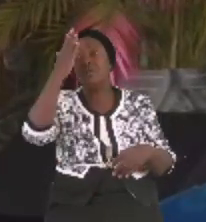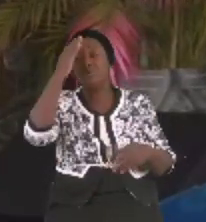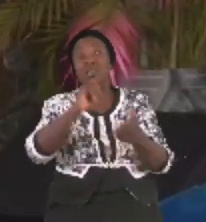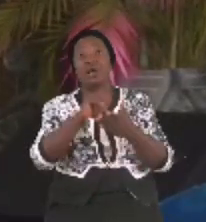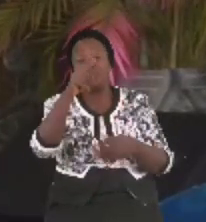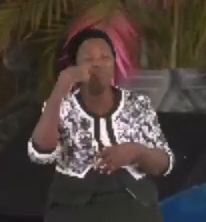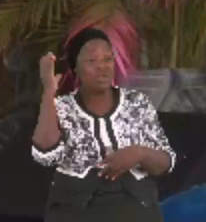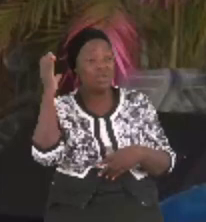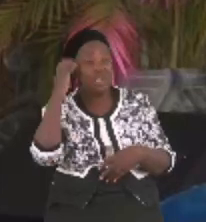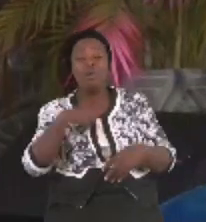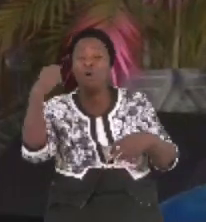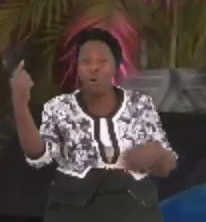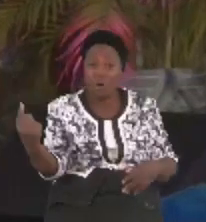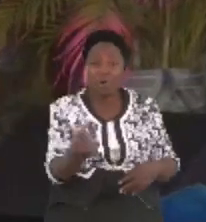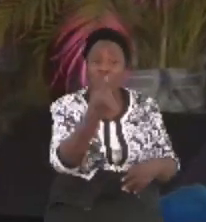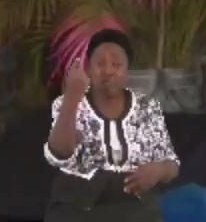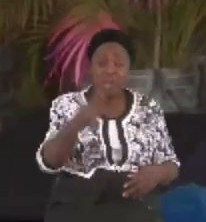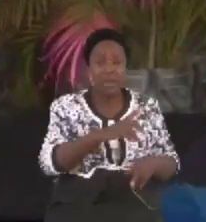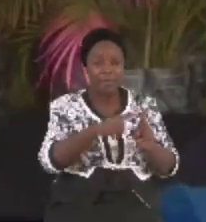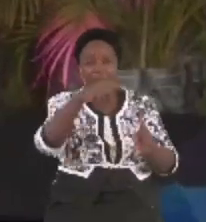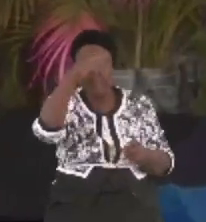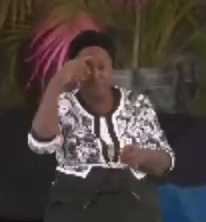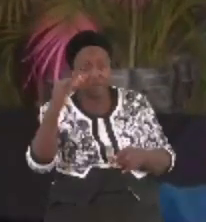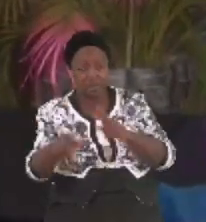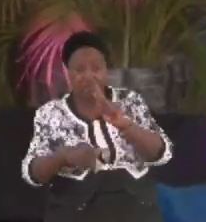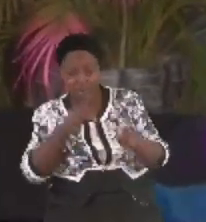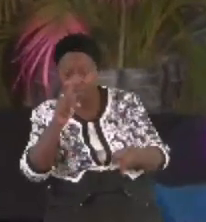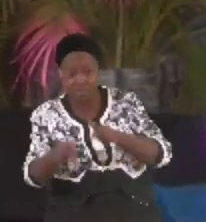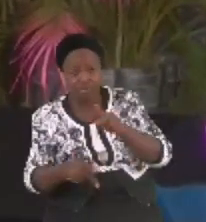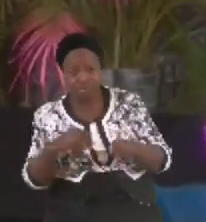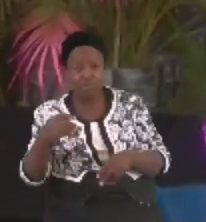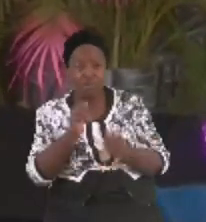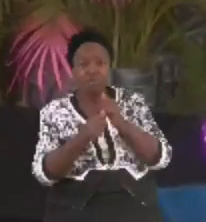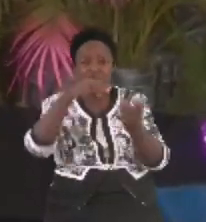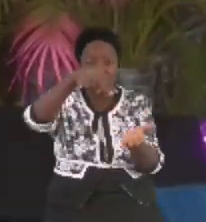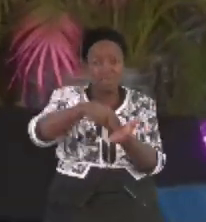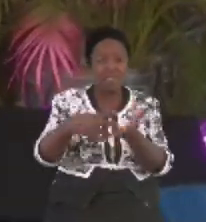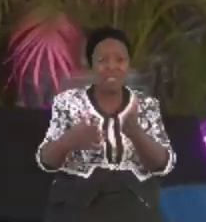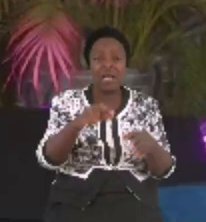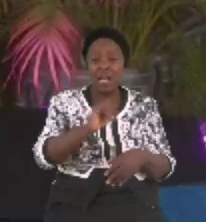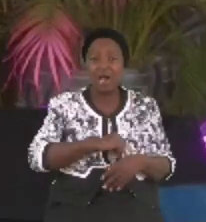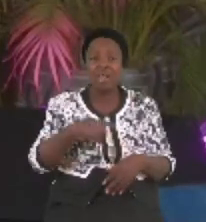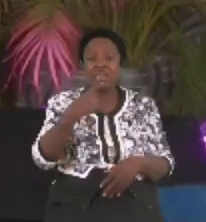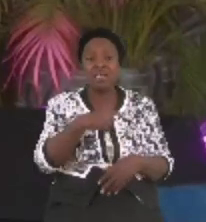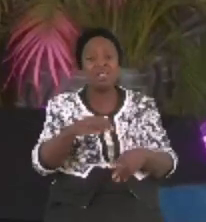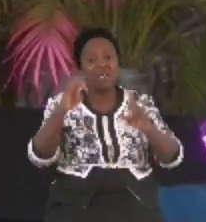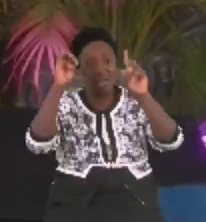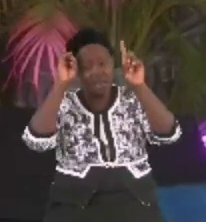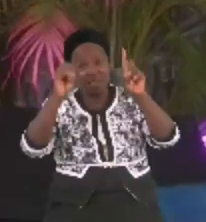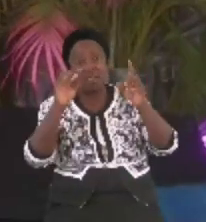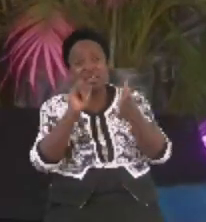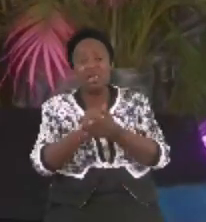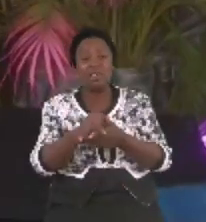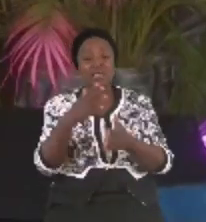m'exauces toujours, mais j'ai parlé à cause de la foule qui m'entoure, afin qu'ils croient que c'est toi qui